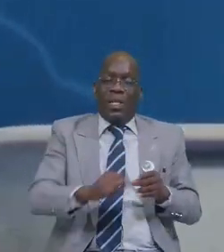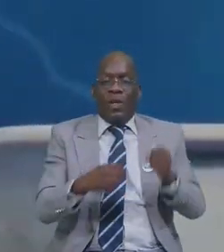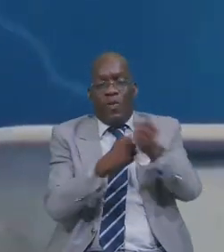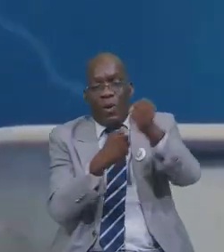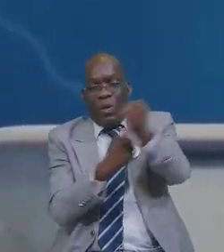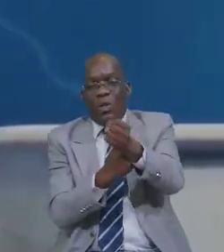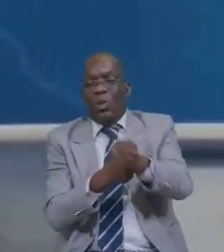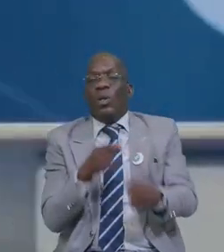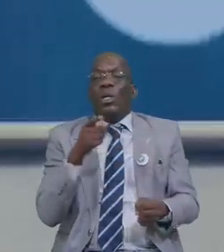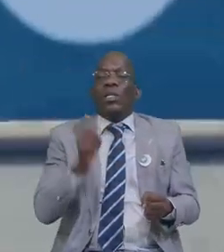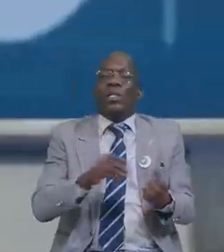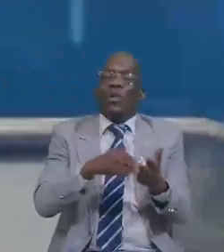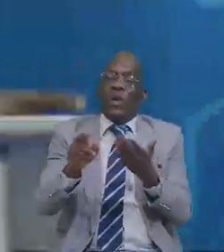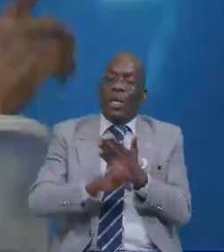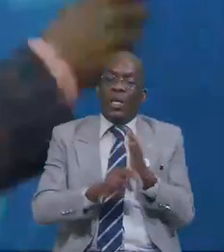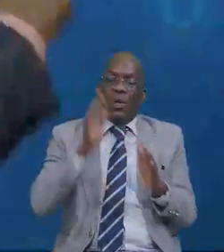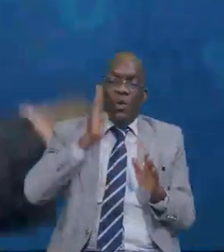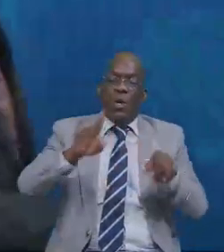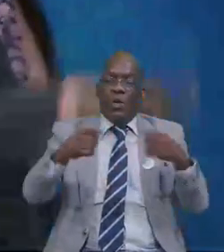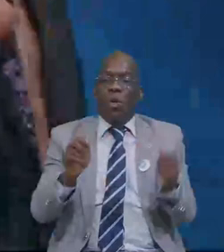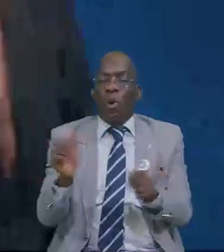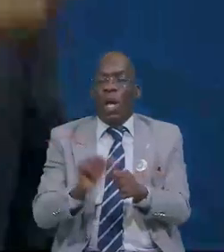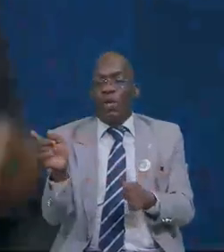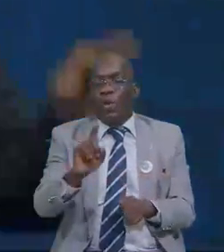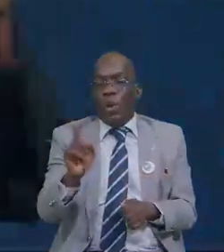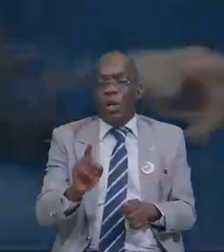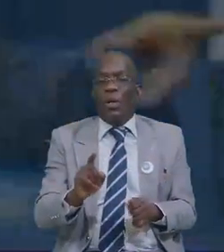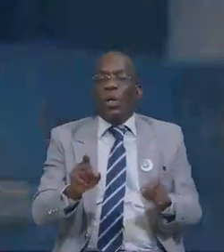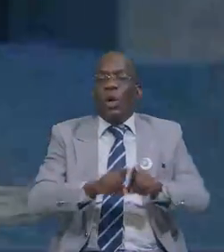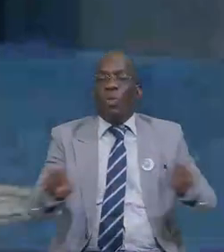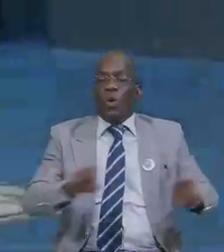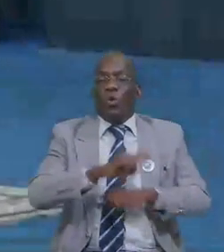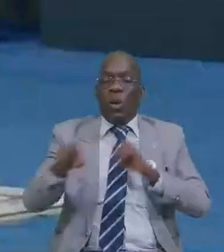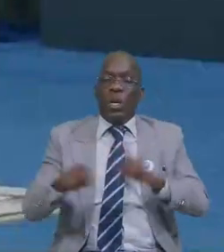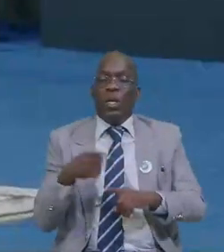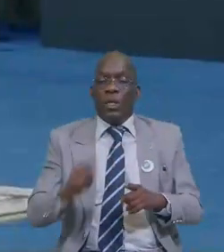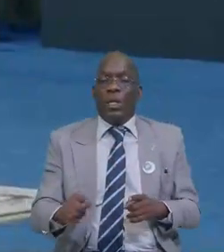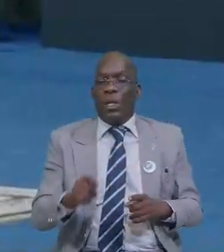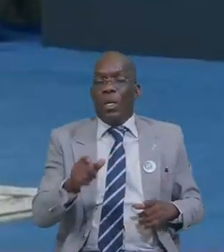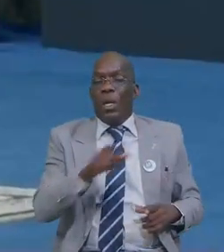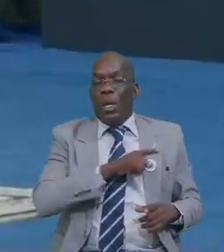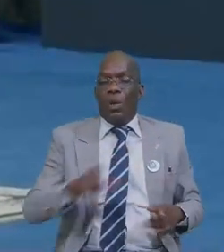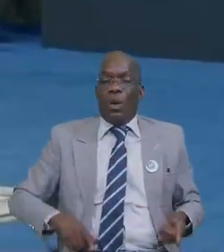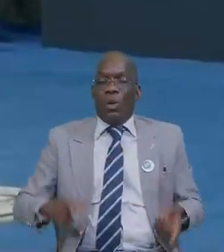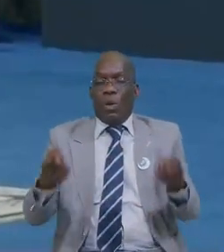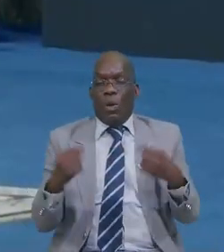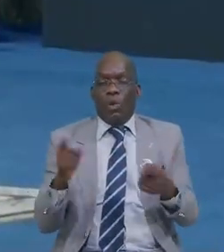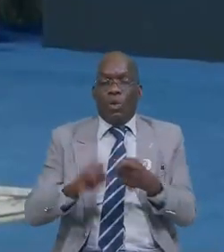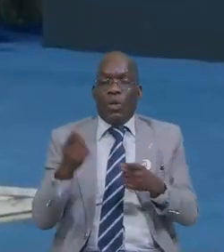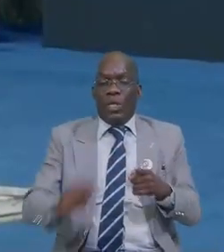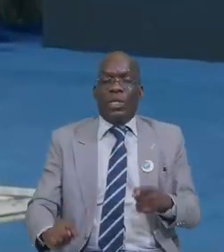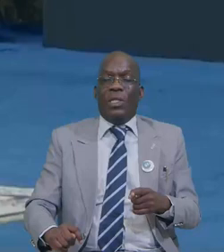ta vie est affaiblie, la faiblesse va se répandre partout. Mais, lorsque le Seigneur vient à la